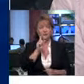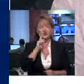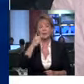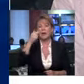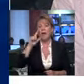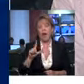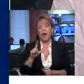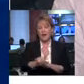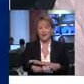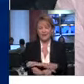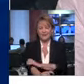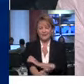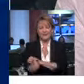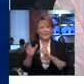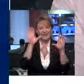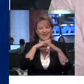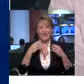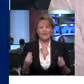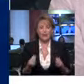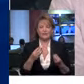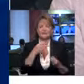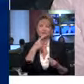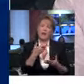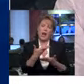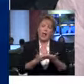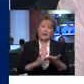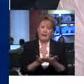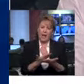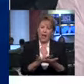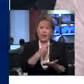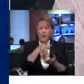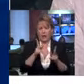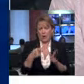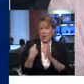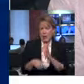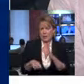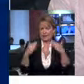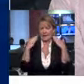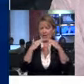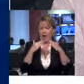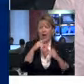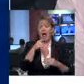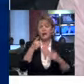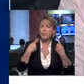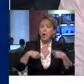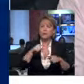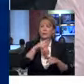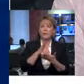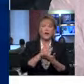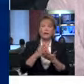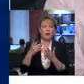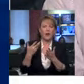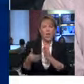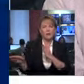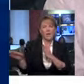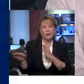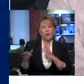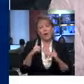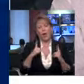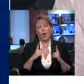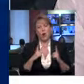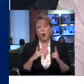גל. ערב טוב, גדעון. אז על הנייר אתה הרי יכול לקנות דירה, בכל זאת אתה מחליט לוותר על החלום הזה בינתיים